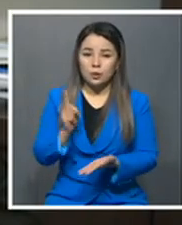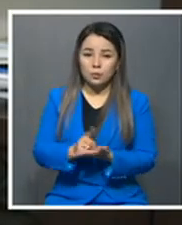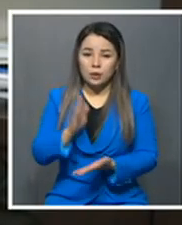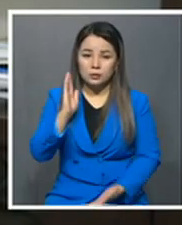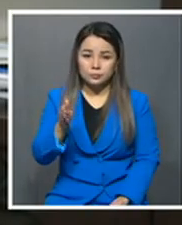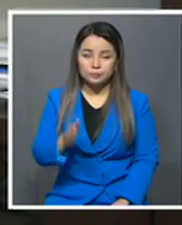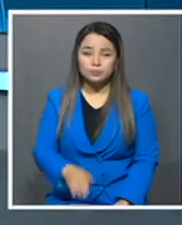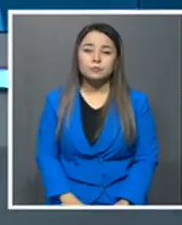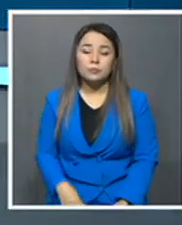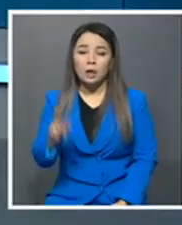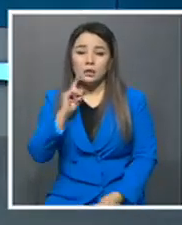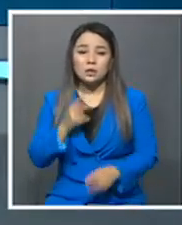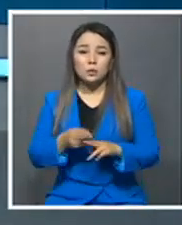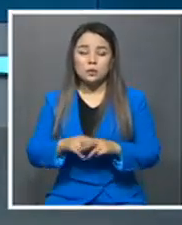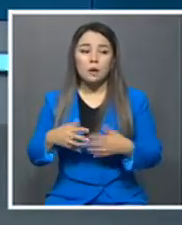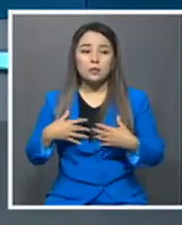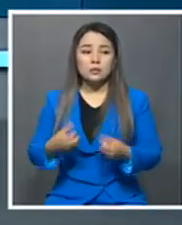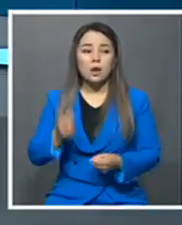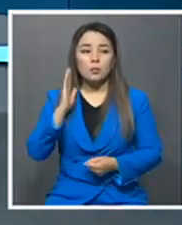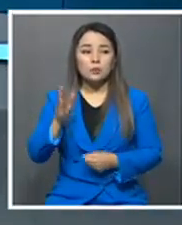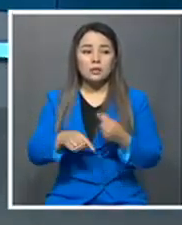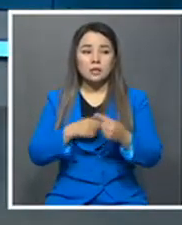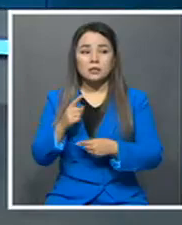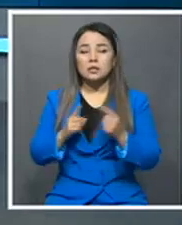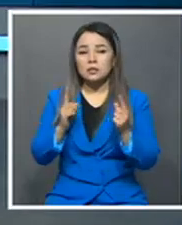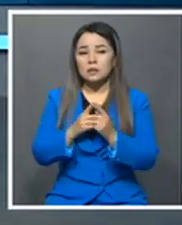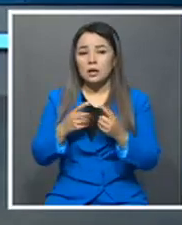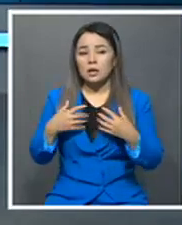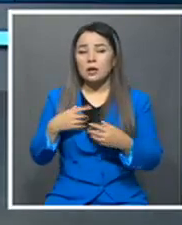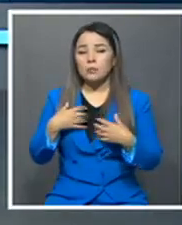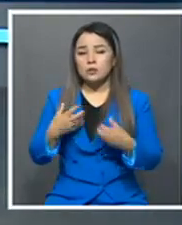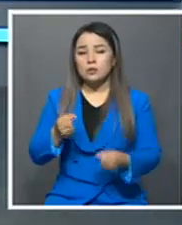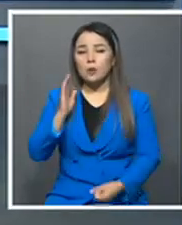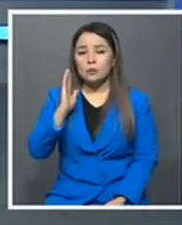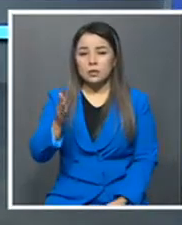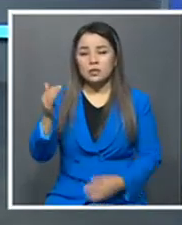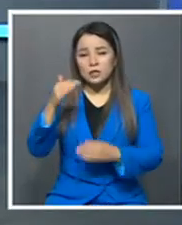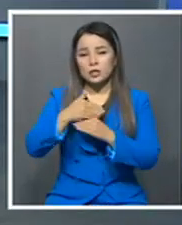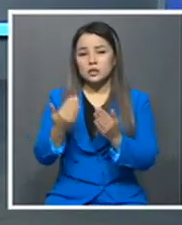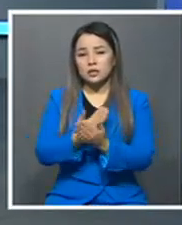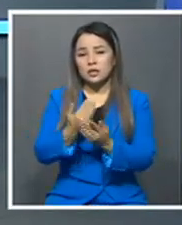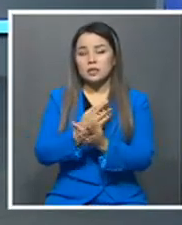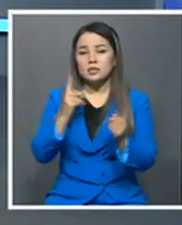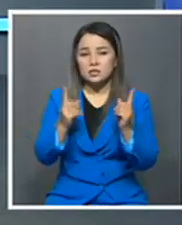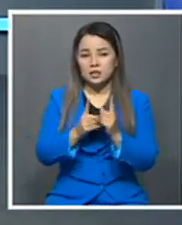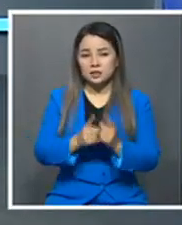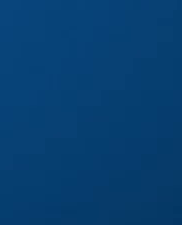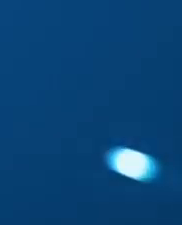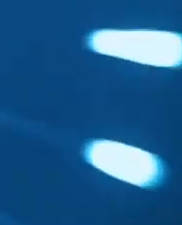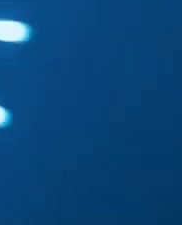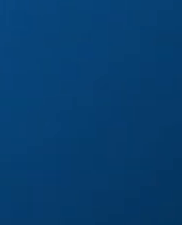болады. Әзірге келіп түскен ақпараттар легі осындай болды. Назарларыңызға рахмет. 20:00-де жүздескенше.